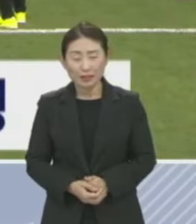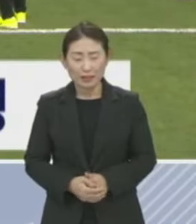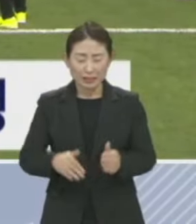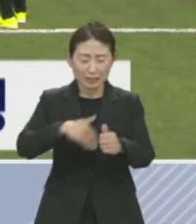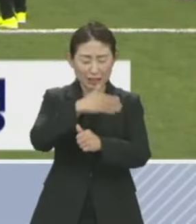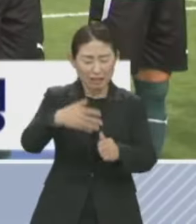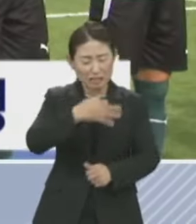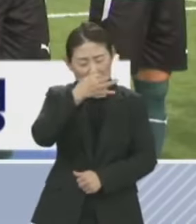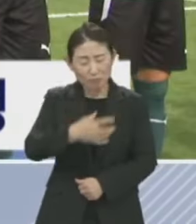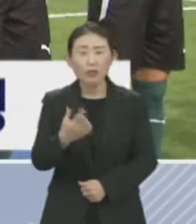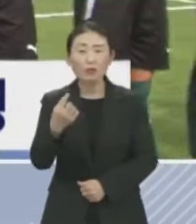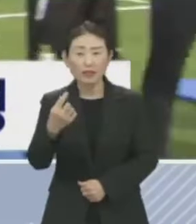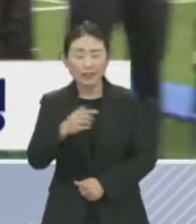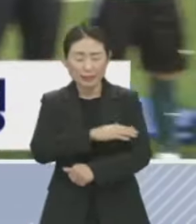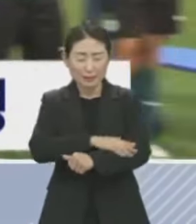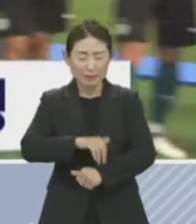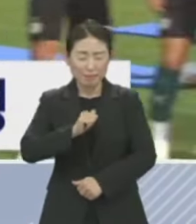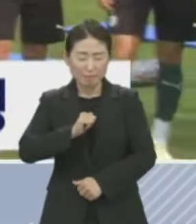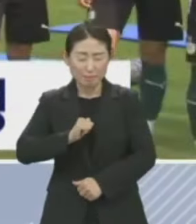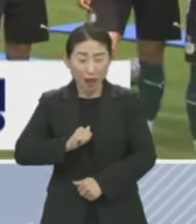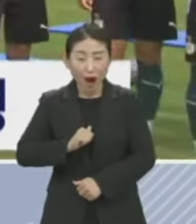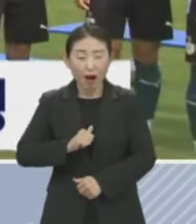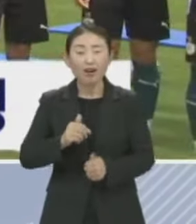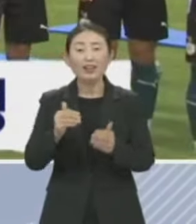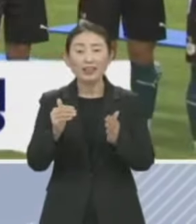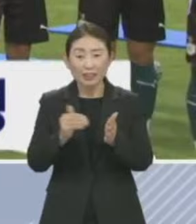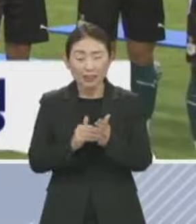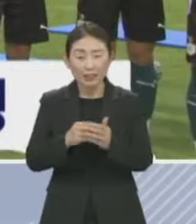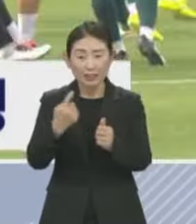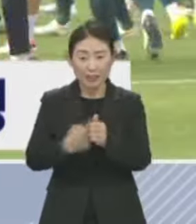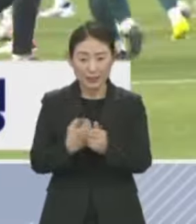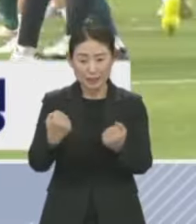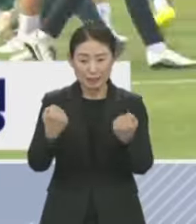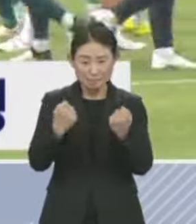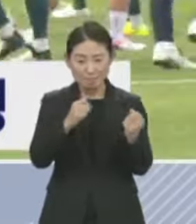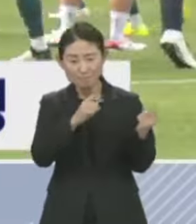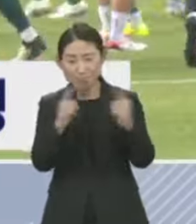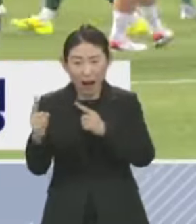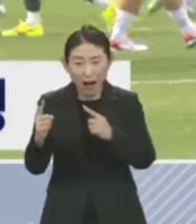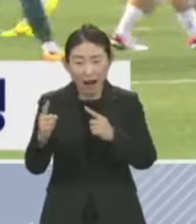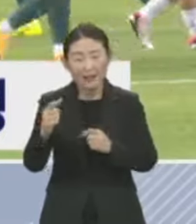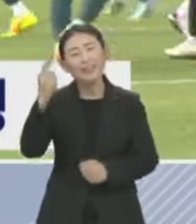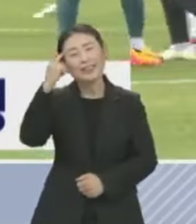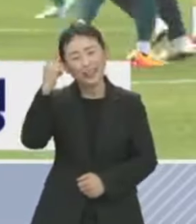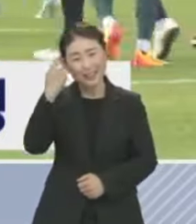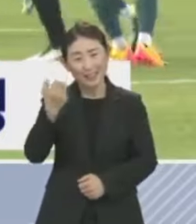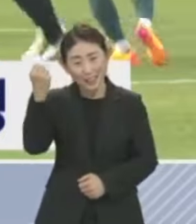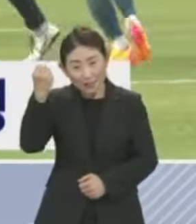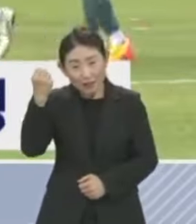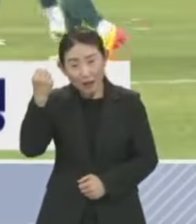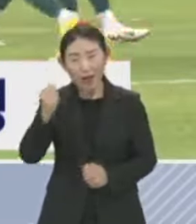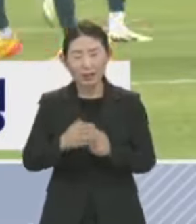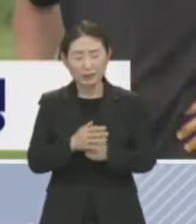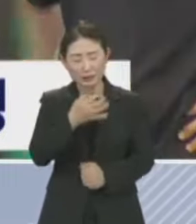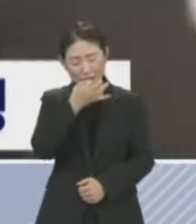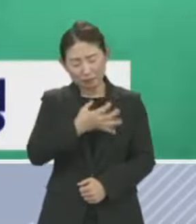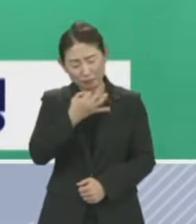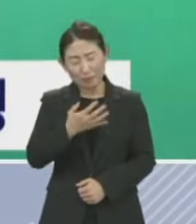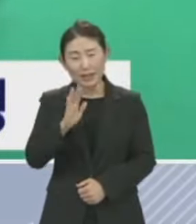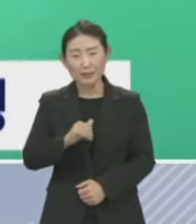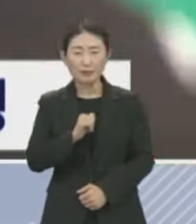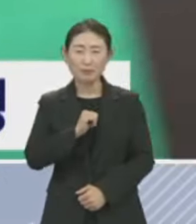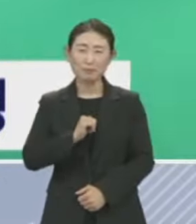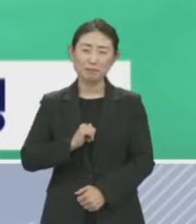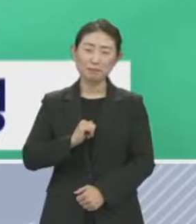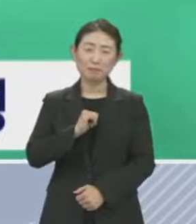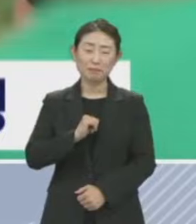시기를 잘 견뎌내면 우리가 또 새로운 그 동력을 얻을 수 있다는 판단 하여서 조금 좀 힘들지만 좀 인내를